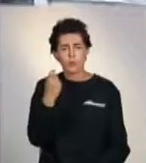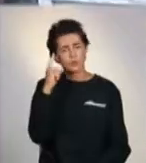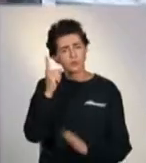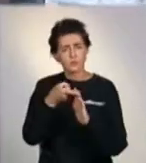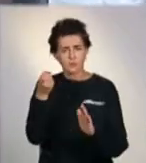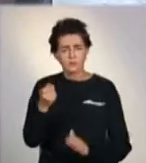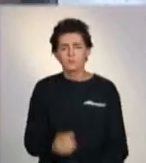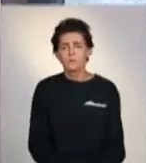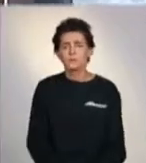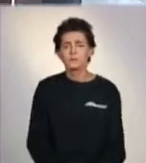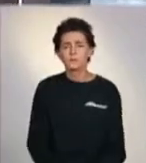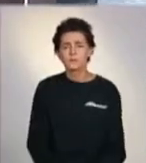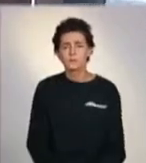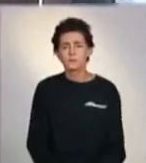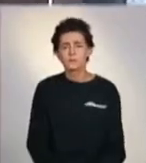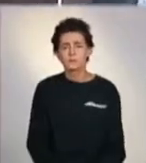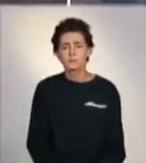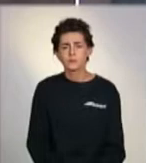господарів.